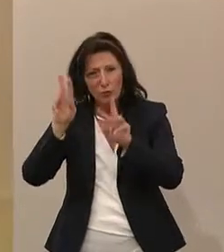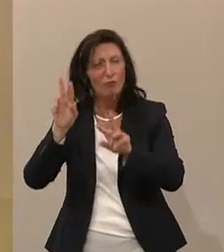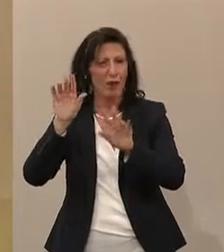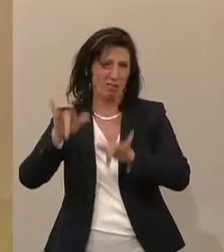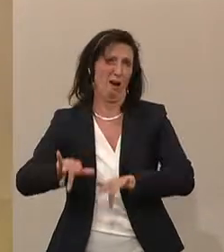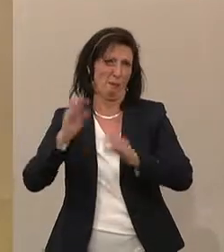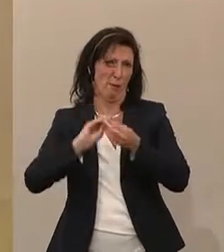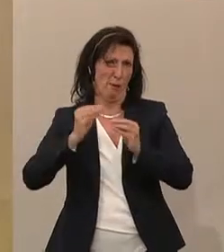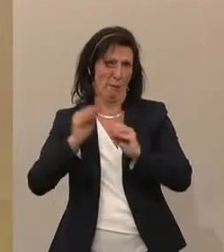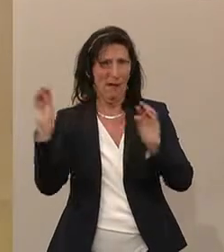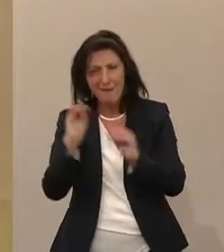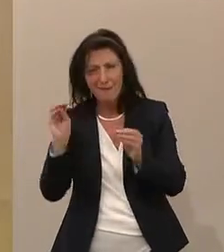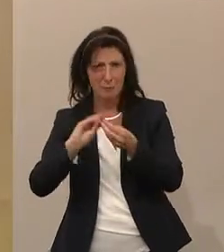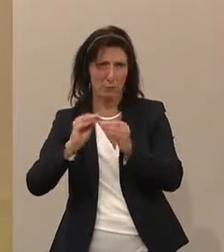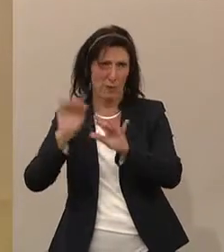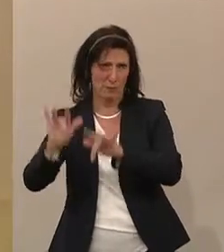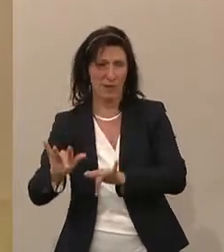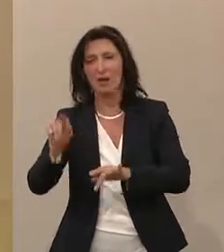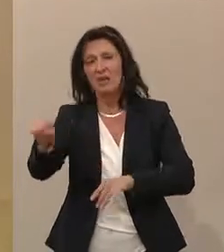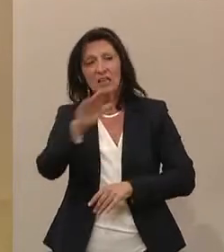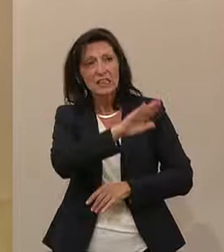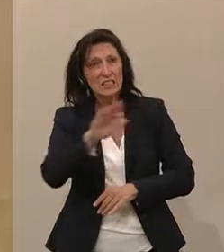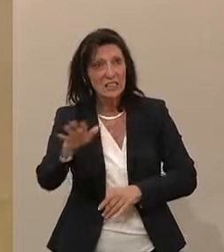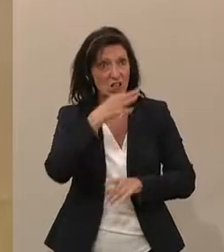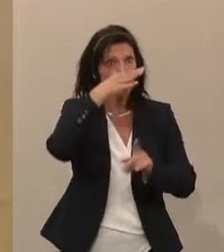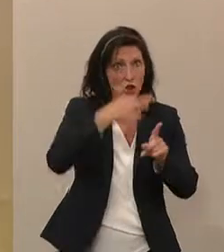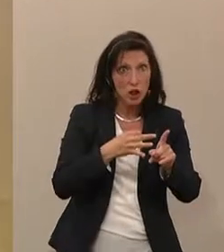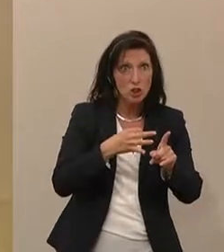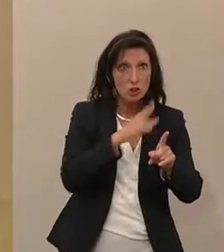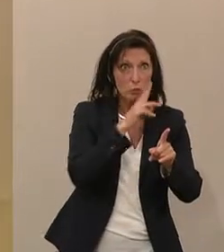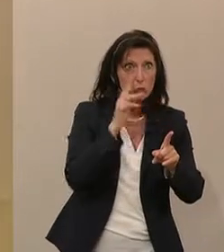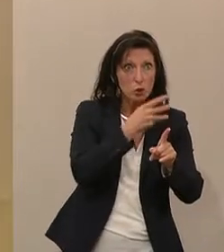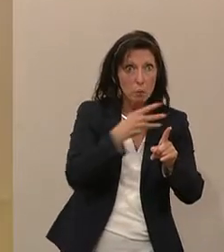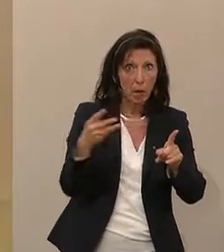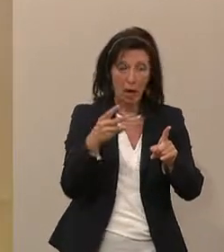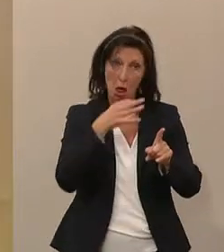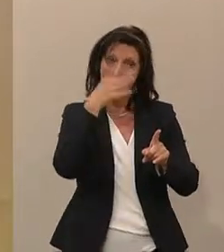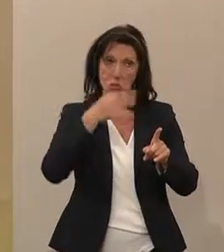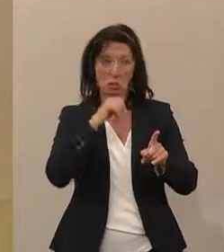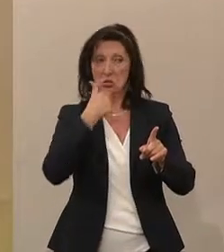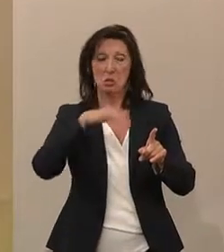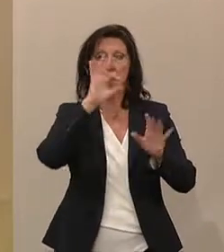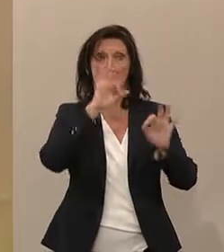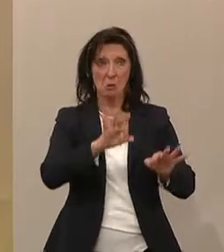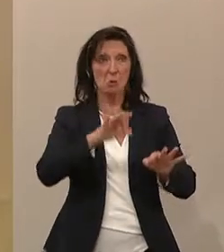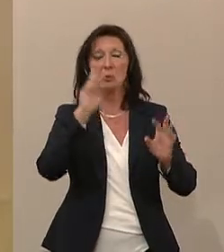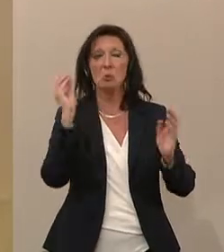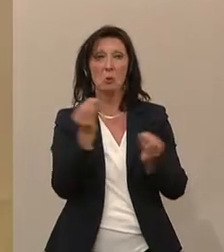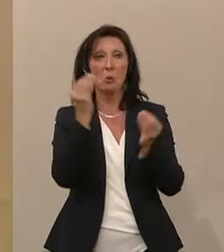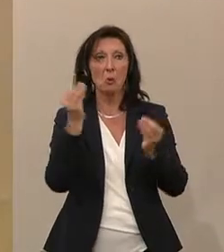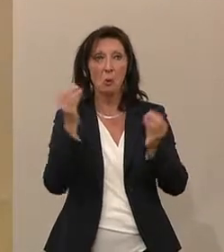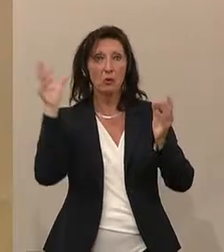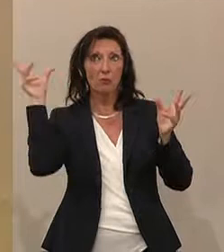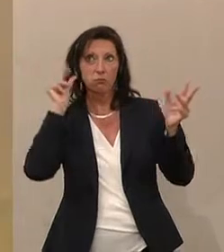konfrontiert werden, dass eben Kinder mit deutscher Muttersprache nimmer gescheit Deutsch lernen, weil sie als andere hören oder als andere lernen.